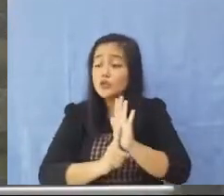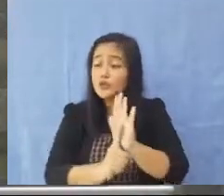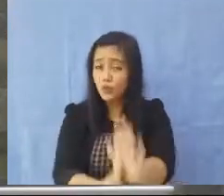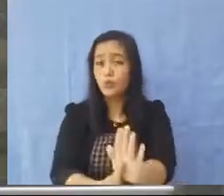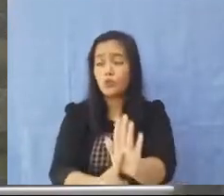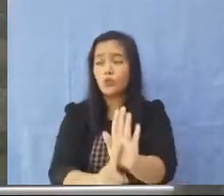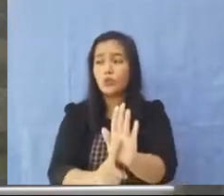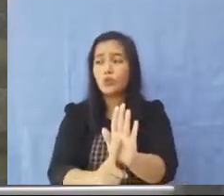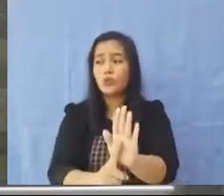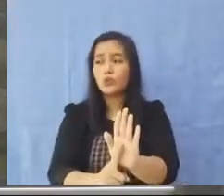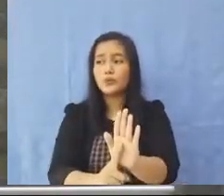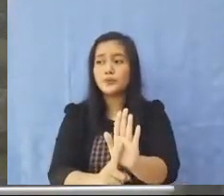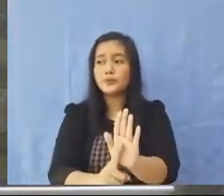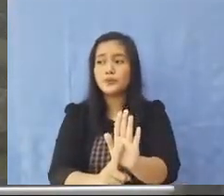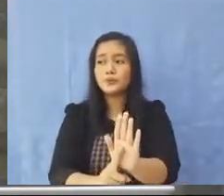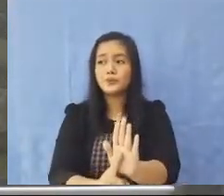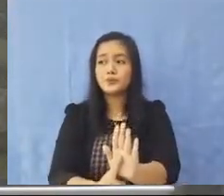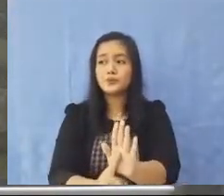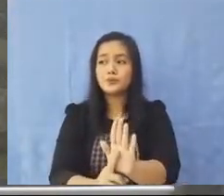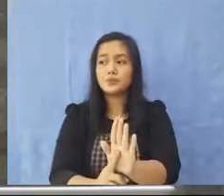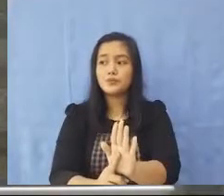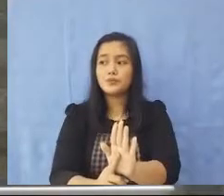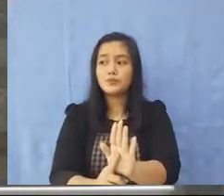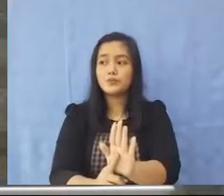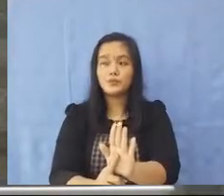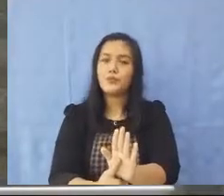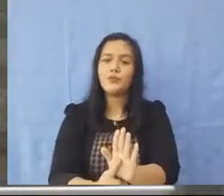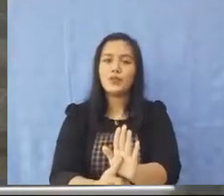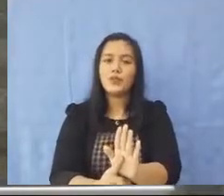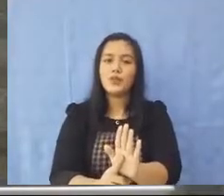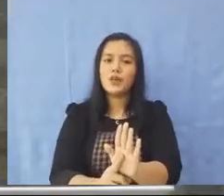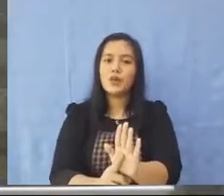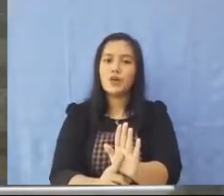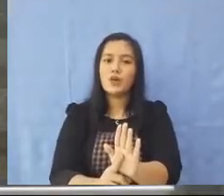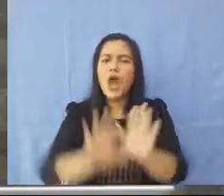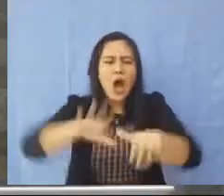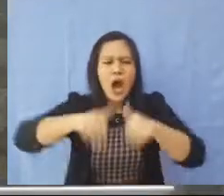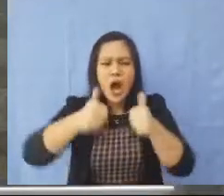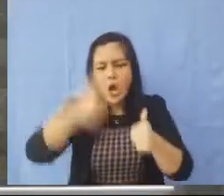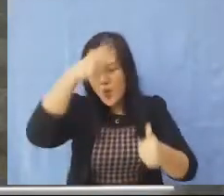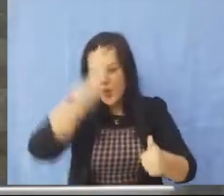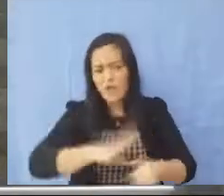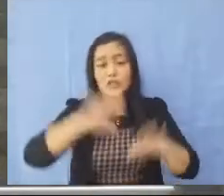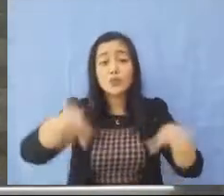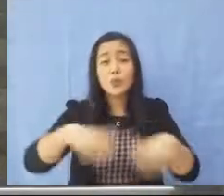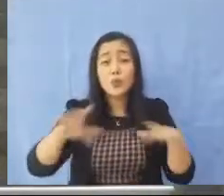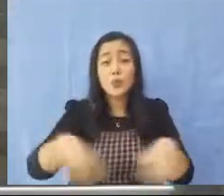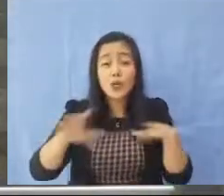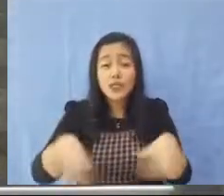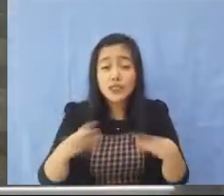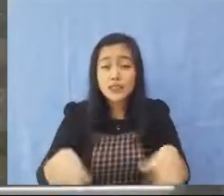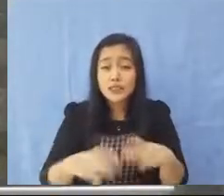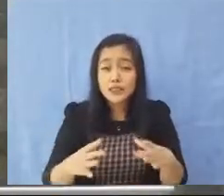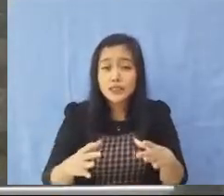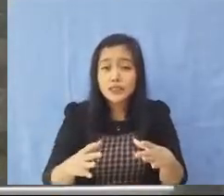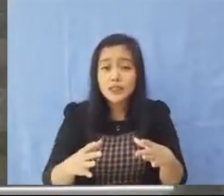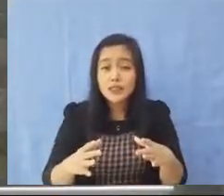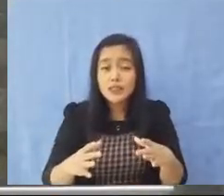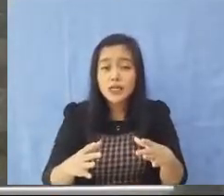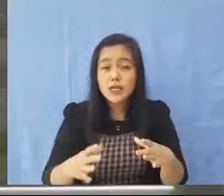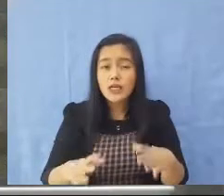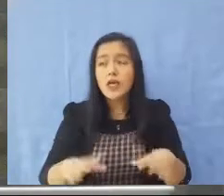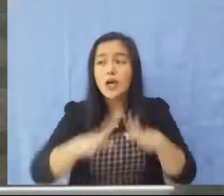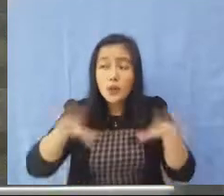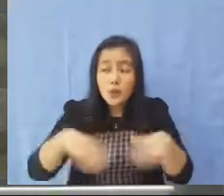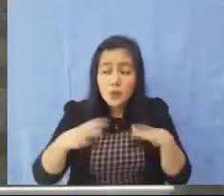hindi naman po masamang pakinggan yung pag sinabi natin pakikialam ng Diyos. Alright? Kung sabihin natin ay matinding ministry